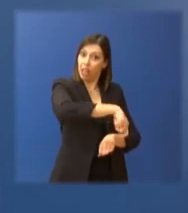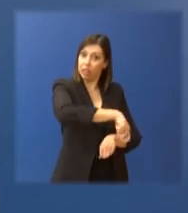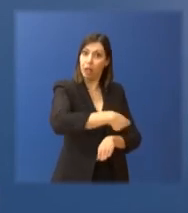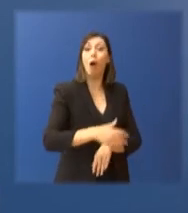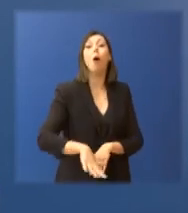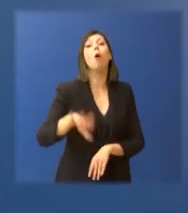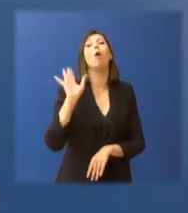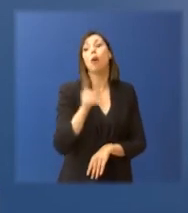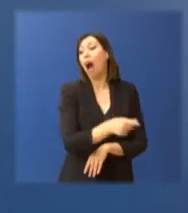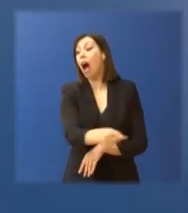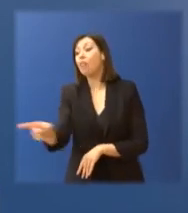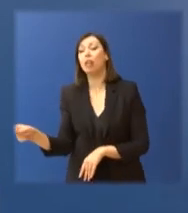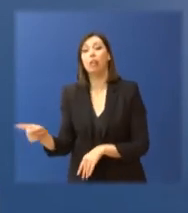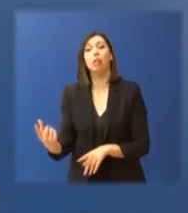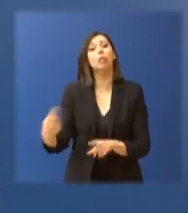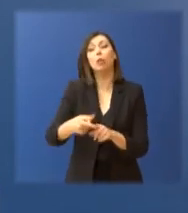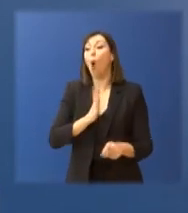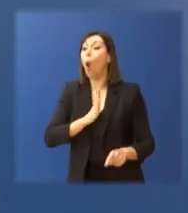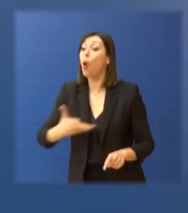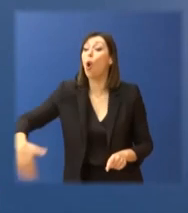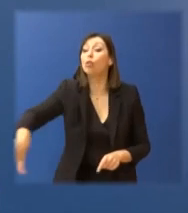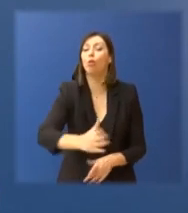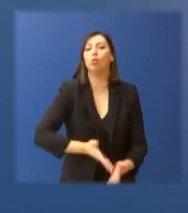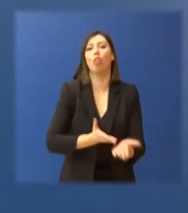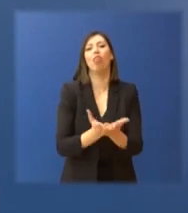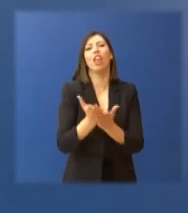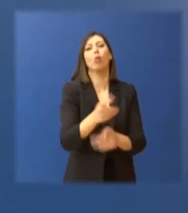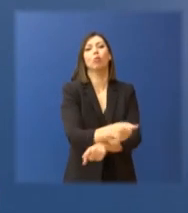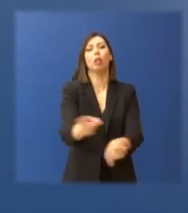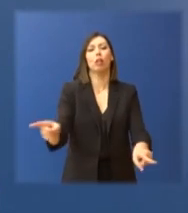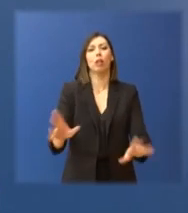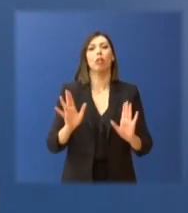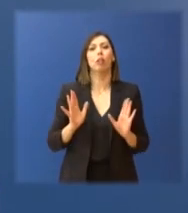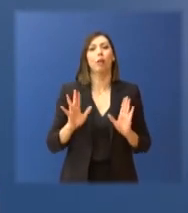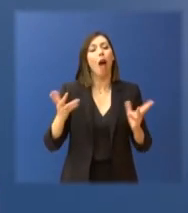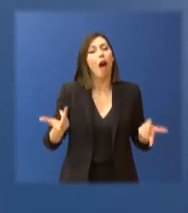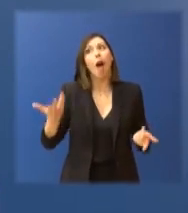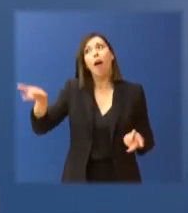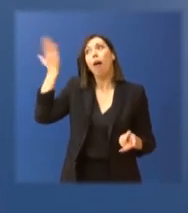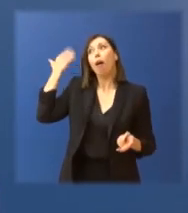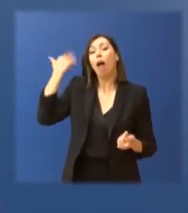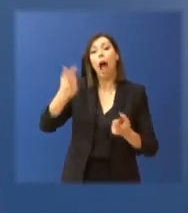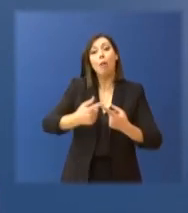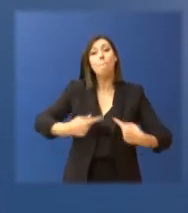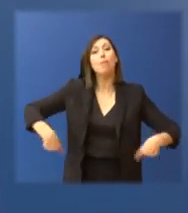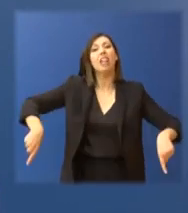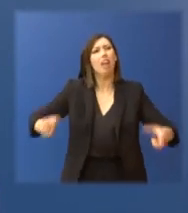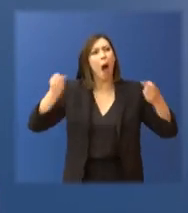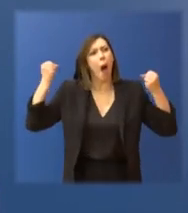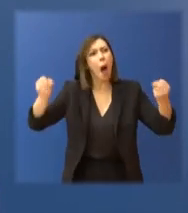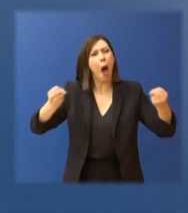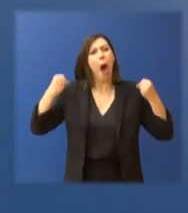λαός. Από τα λαϊκά δικαστήρια, δηλαδή καταδίκης των αντιπάλων στις πλατείες των αγανακτισμένων, περνούν στα λαϊκά